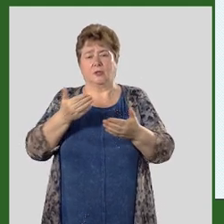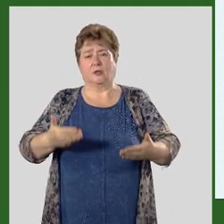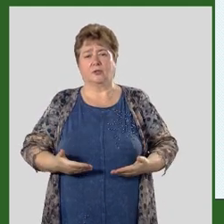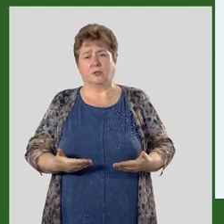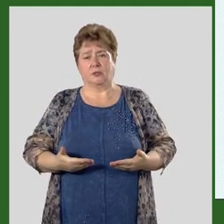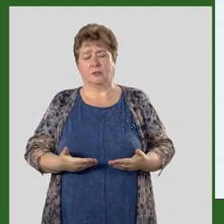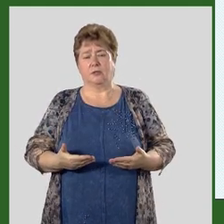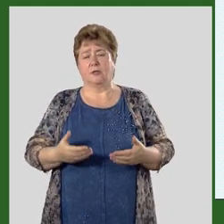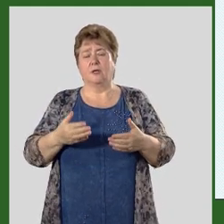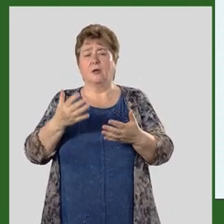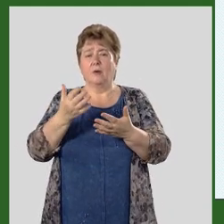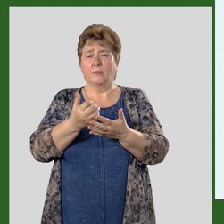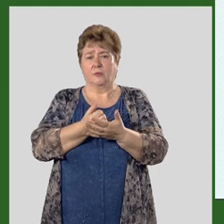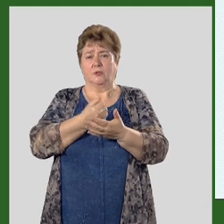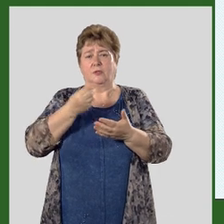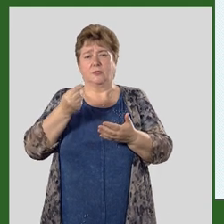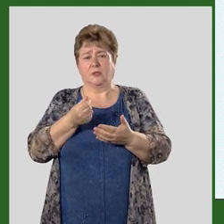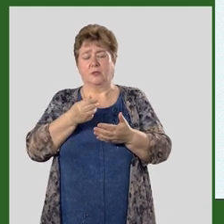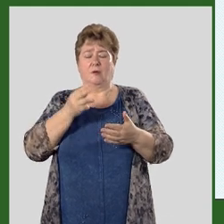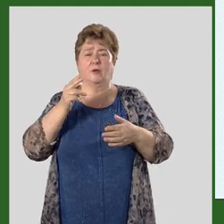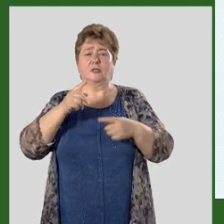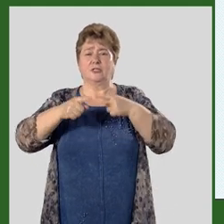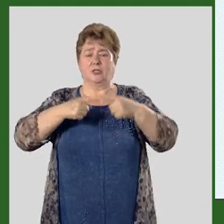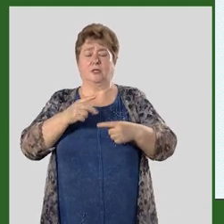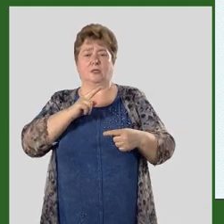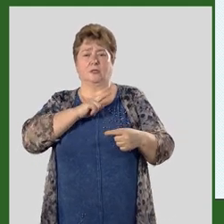жизни, заработанные посредством труда.